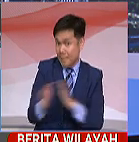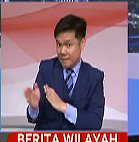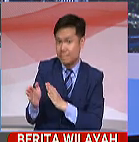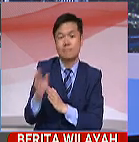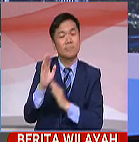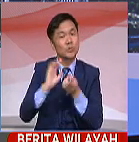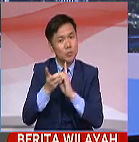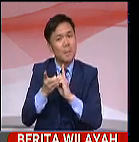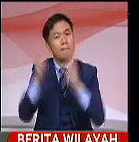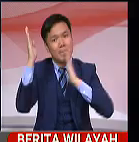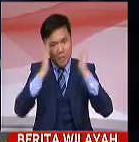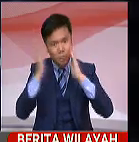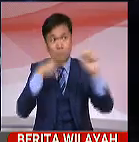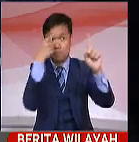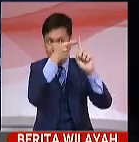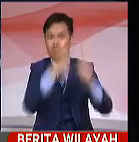Malaysia.